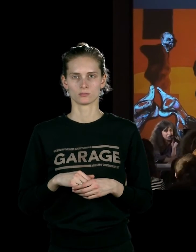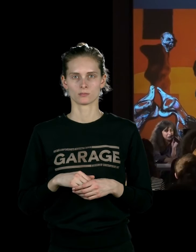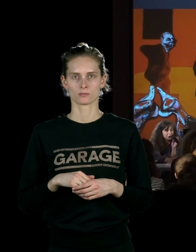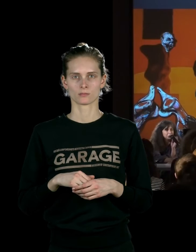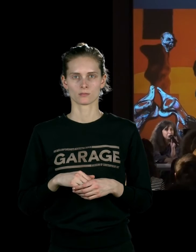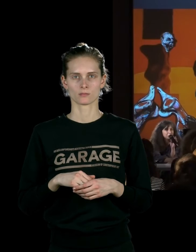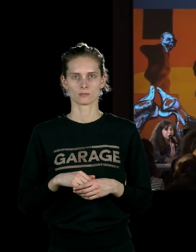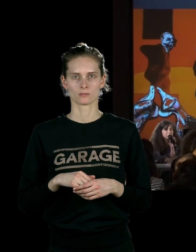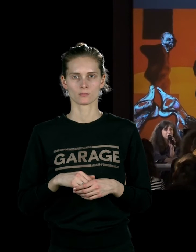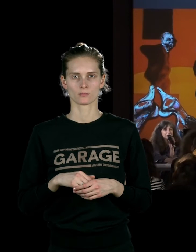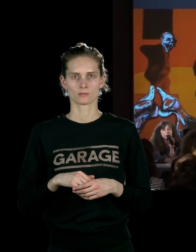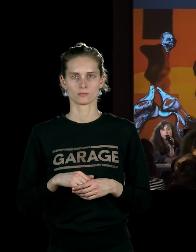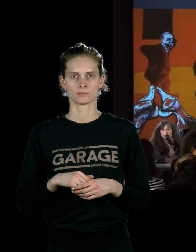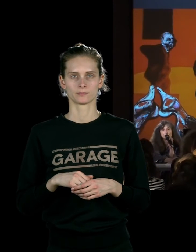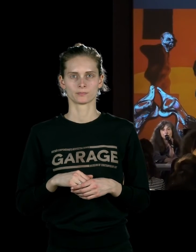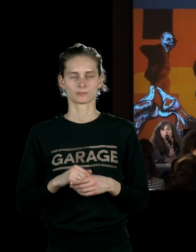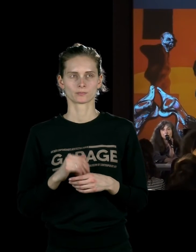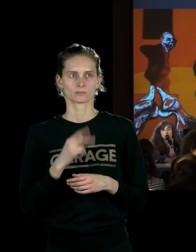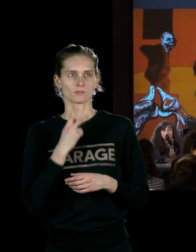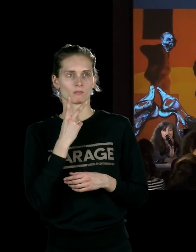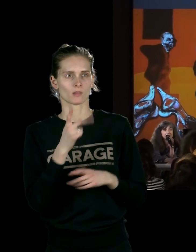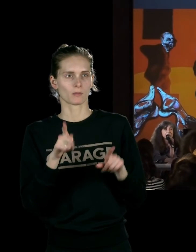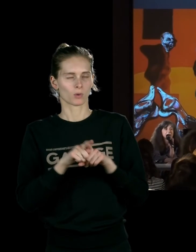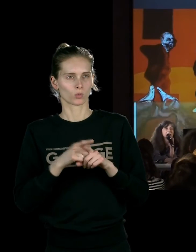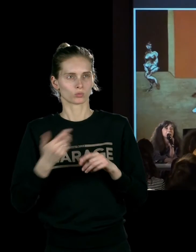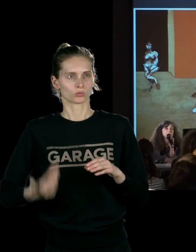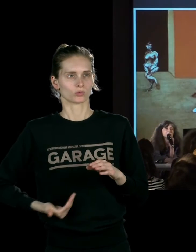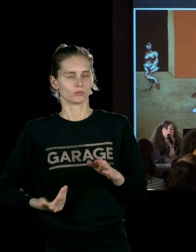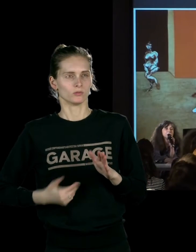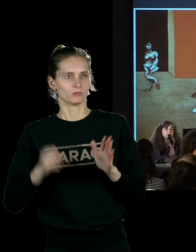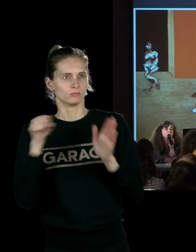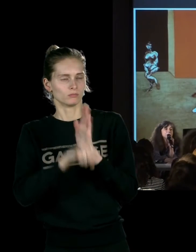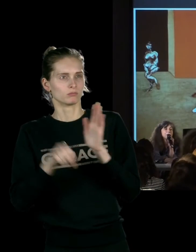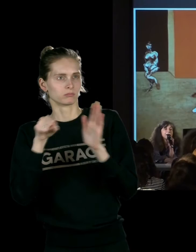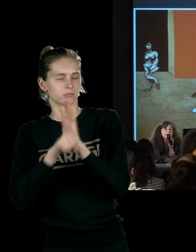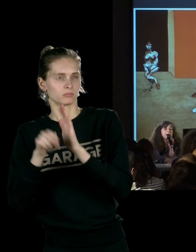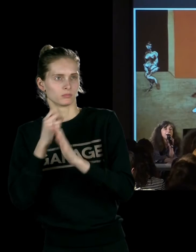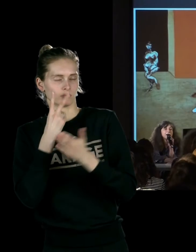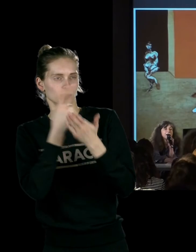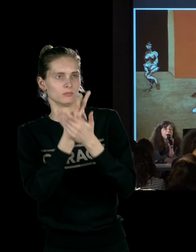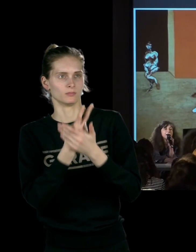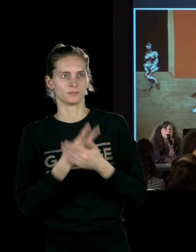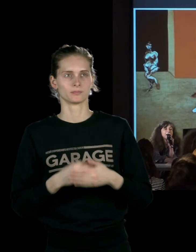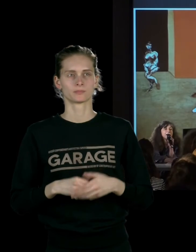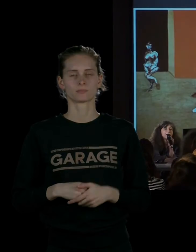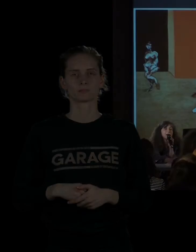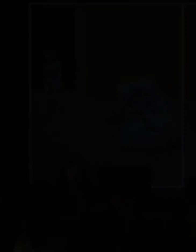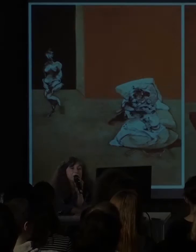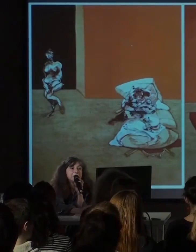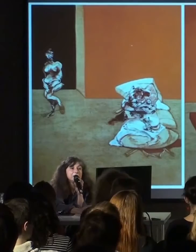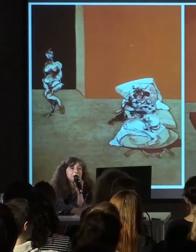еще больше артикулирующие это сюжет скотобойни, чем картина 44-го года.